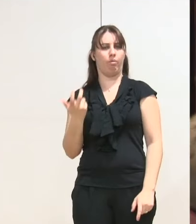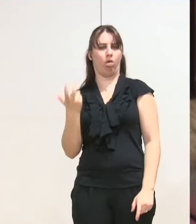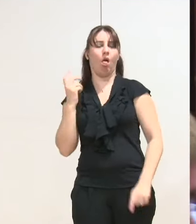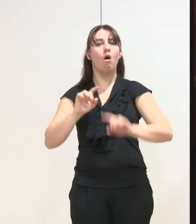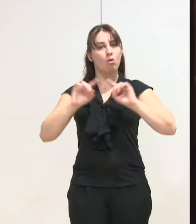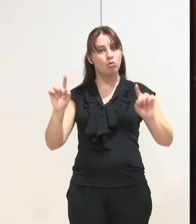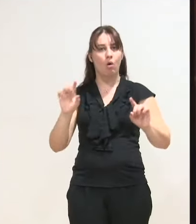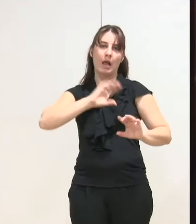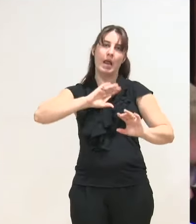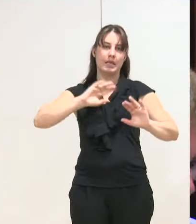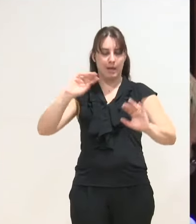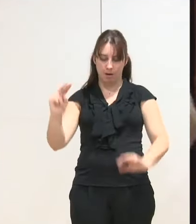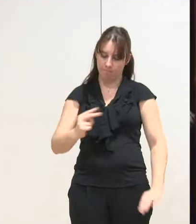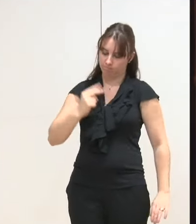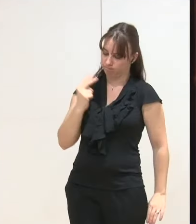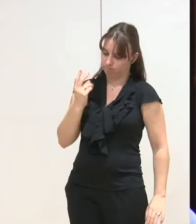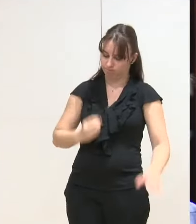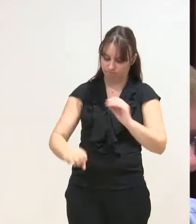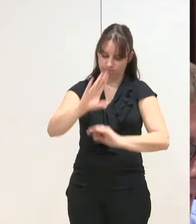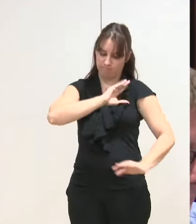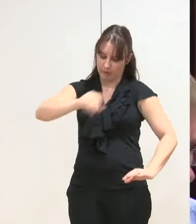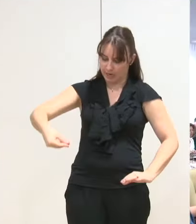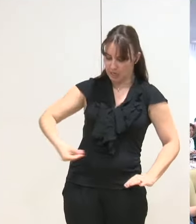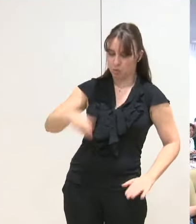responsabilité que la vôtre je vous